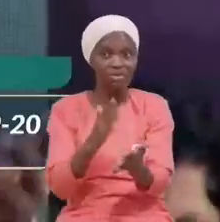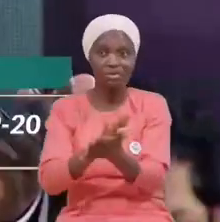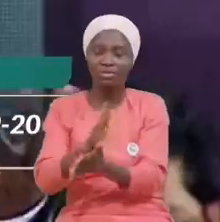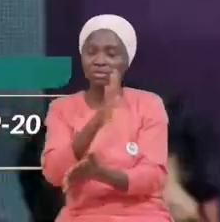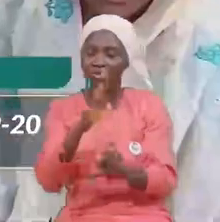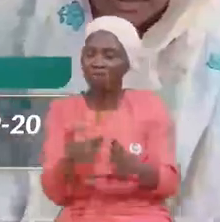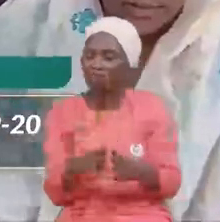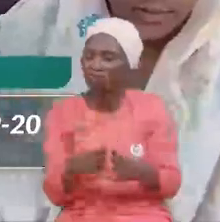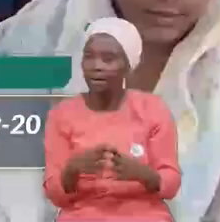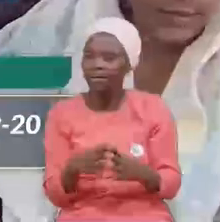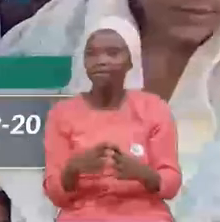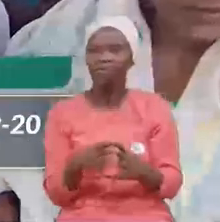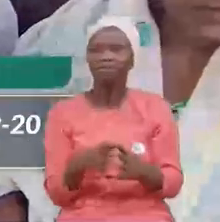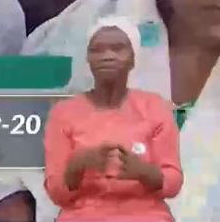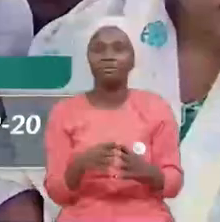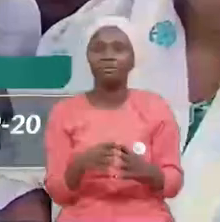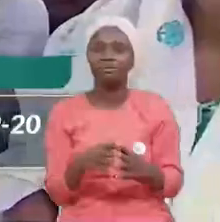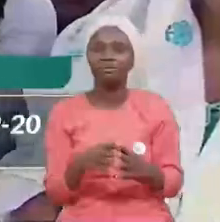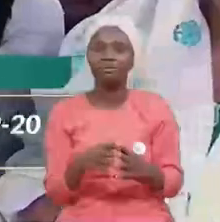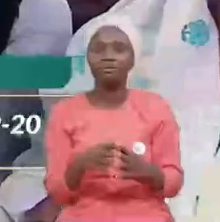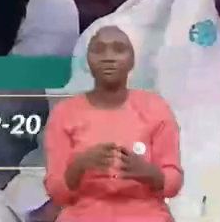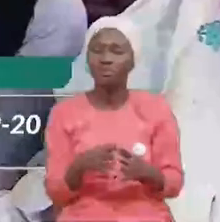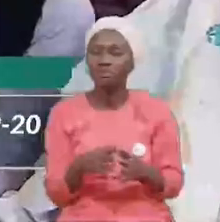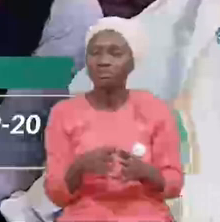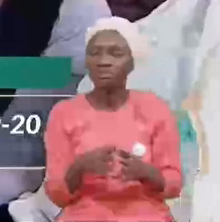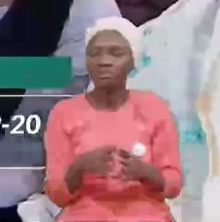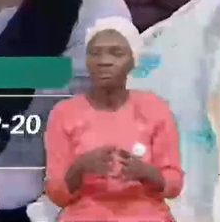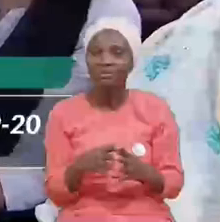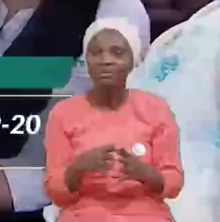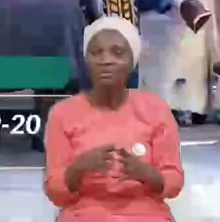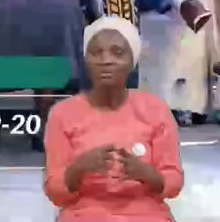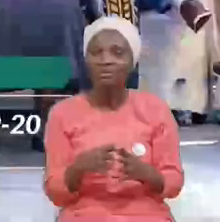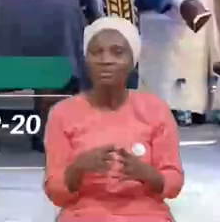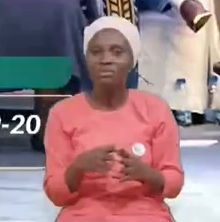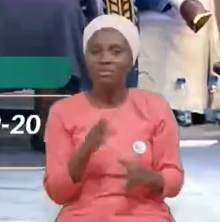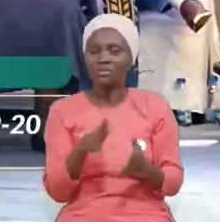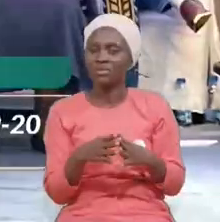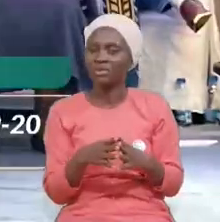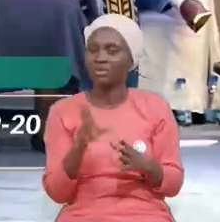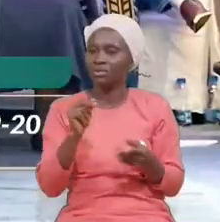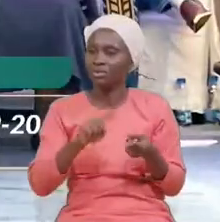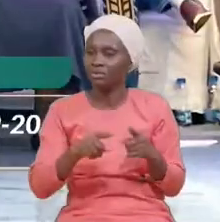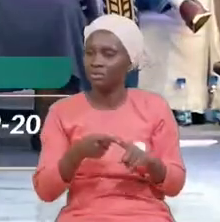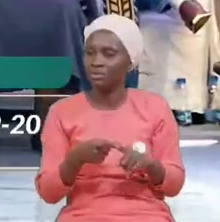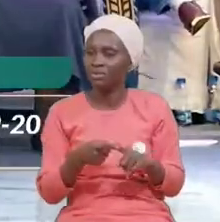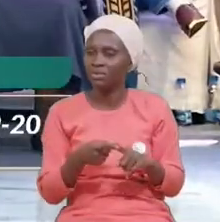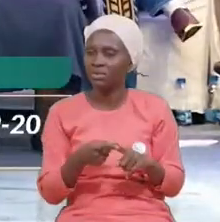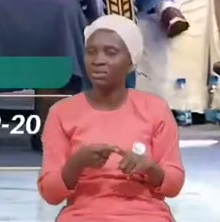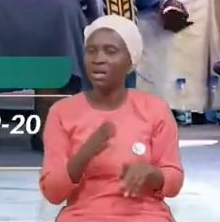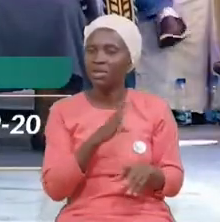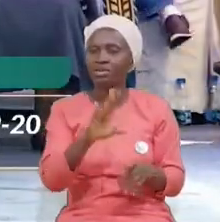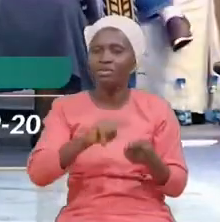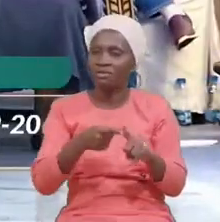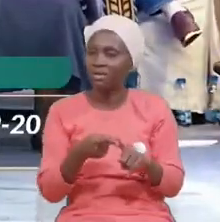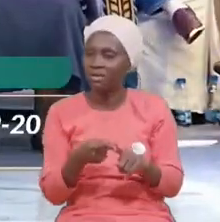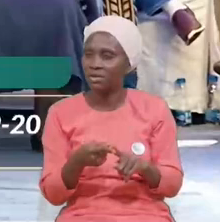c'est comme si tu es perdu. Et c'est nous qui sommes là. Pas de connaissance. Je